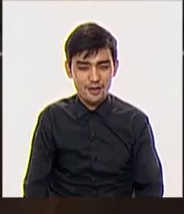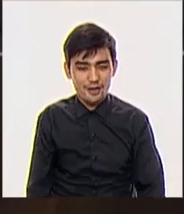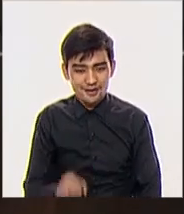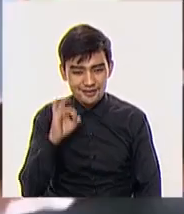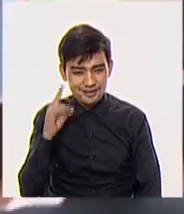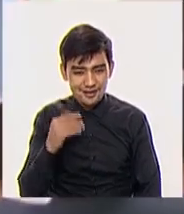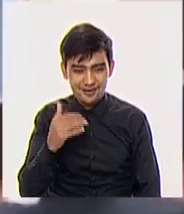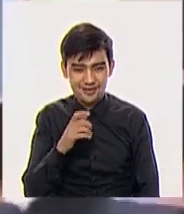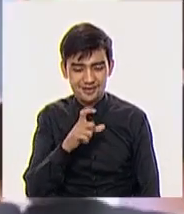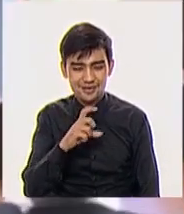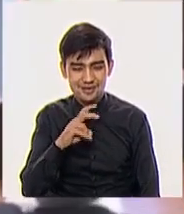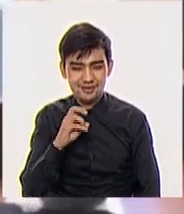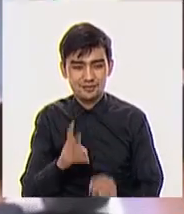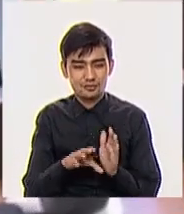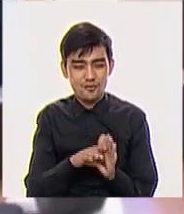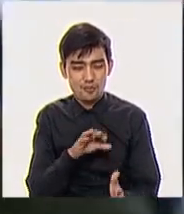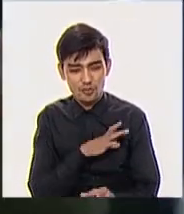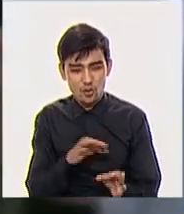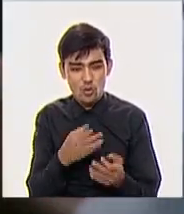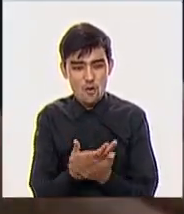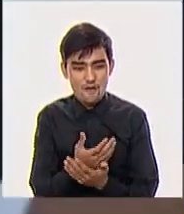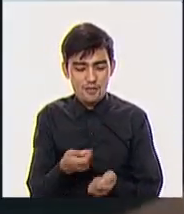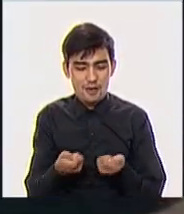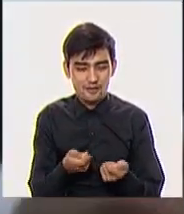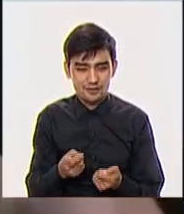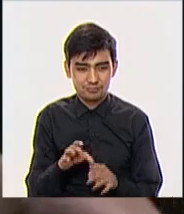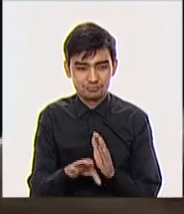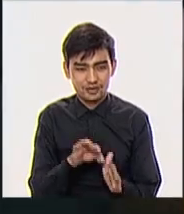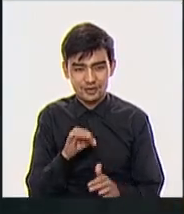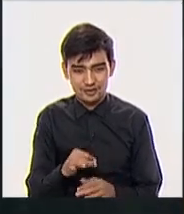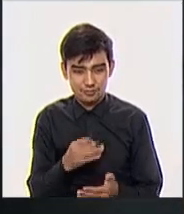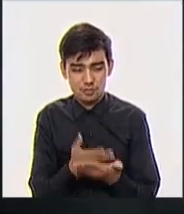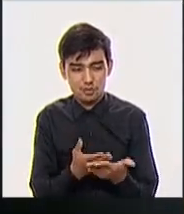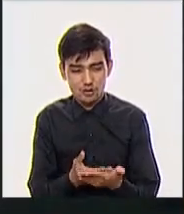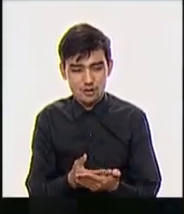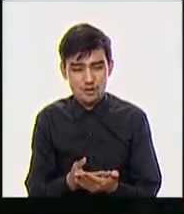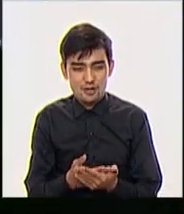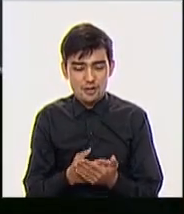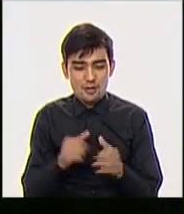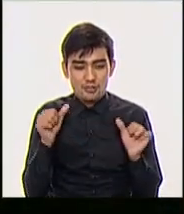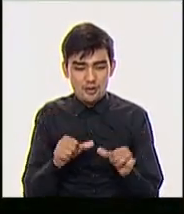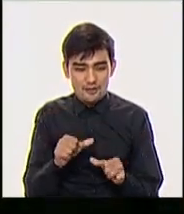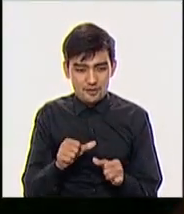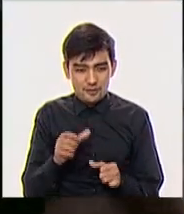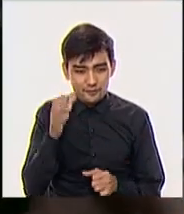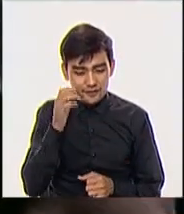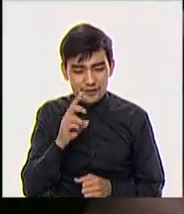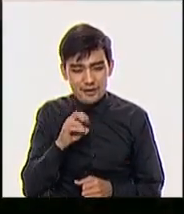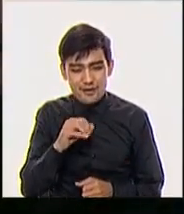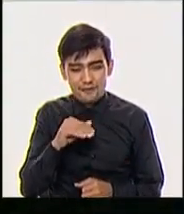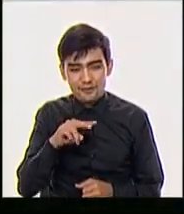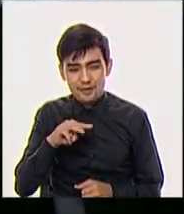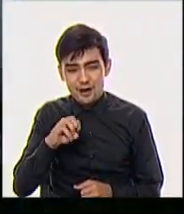Израильский Кнессет голосовал накануне по составу нового правительства, предложенного правым политиком Нафтали Беннетом и